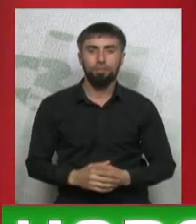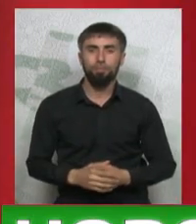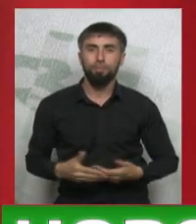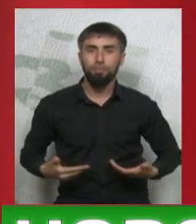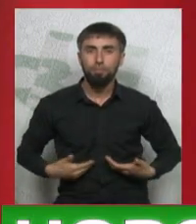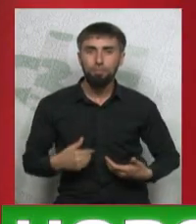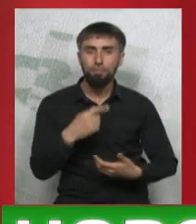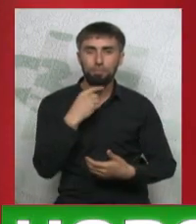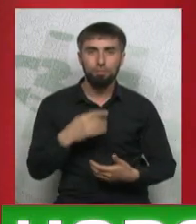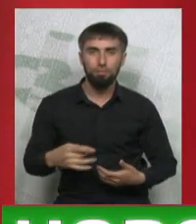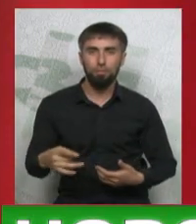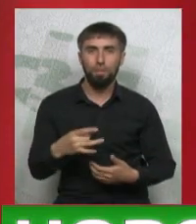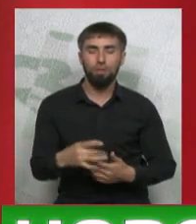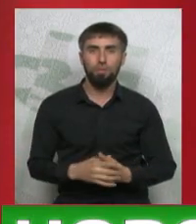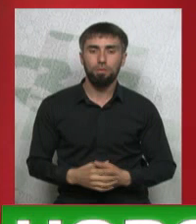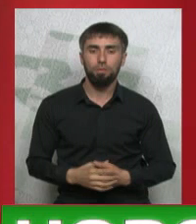жителям республики.